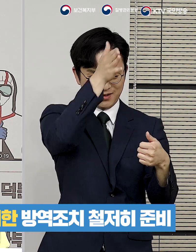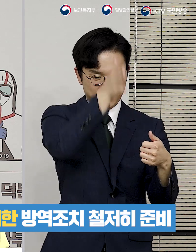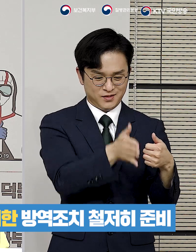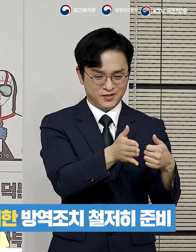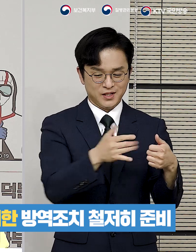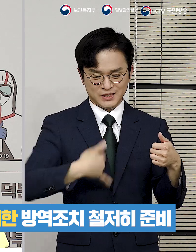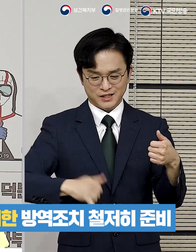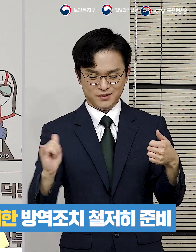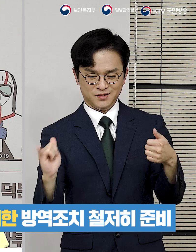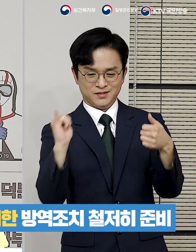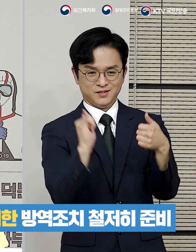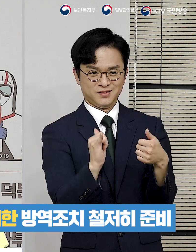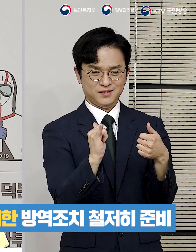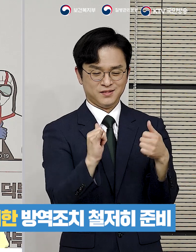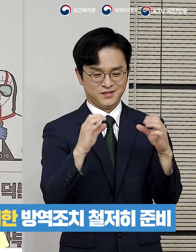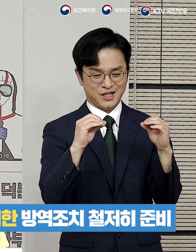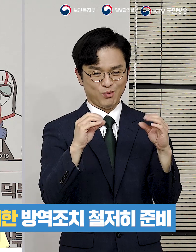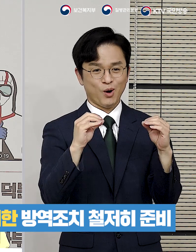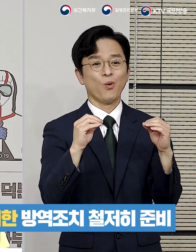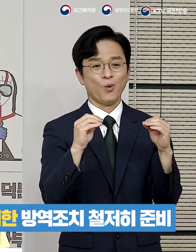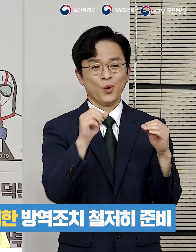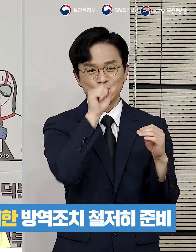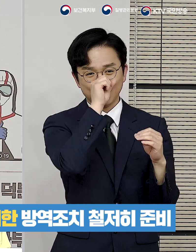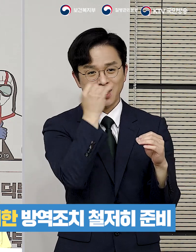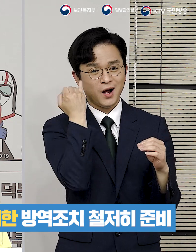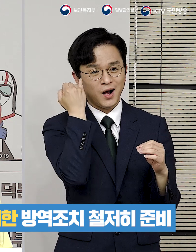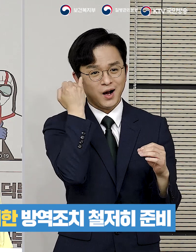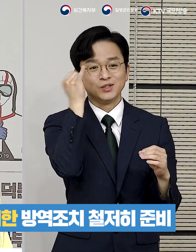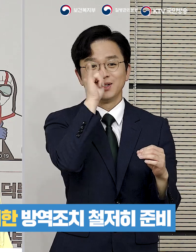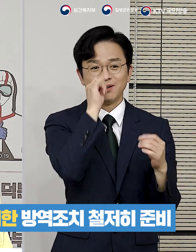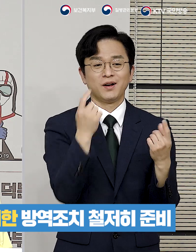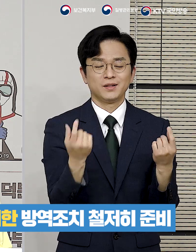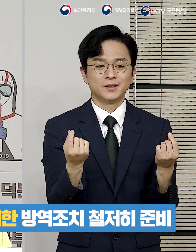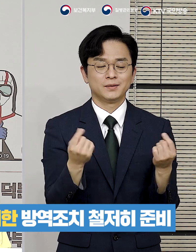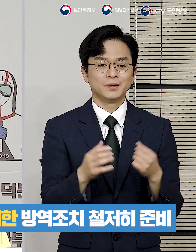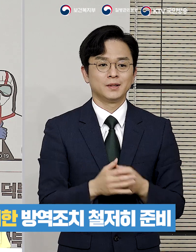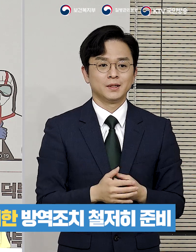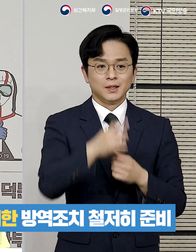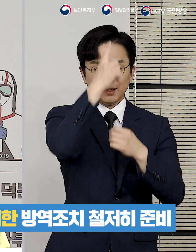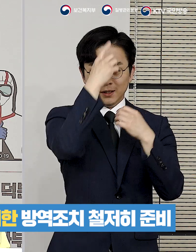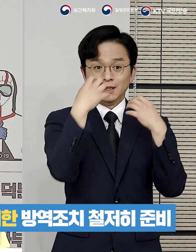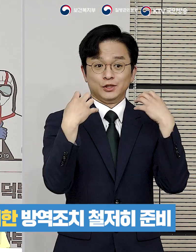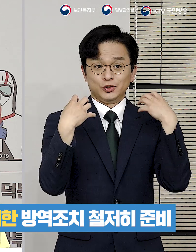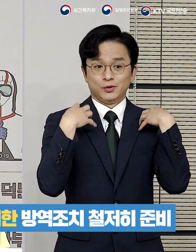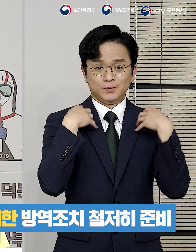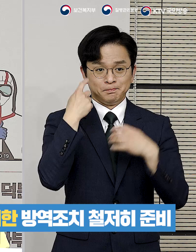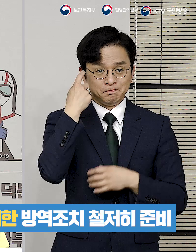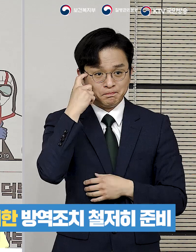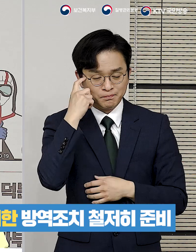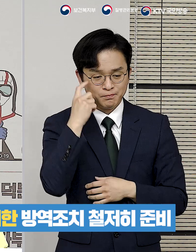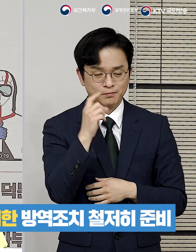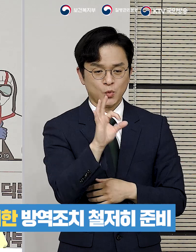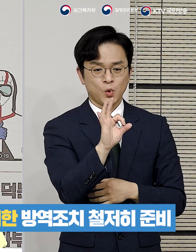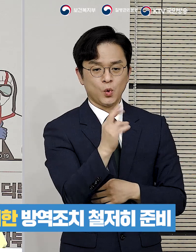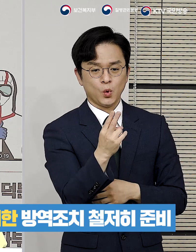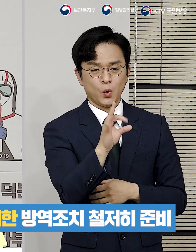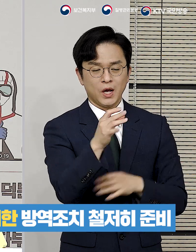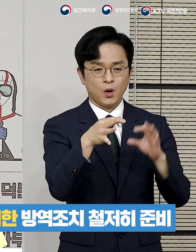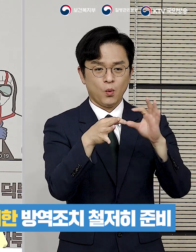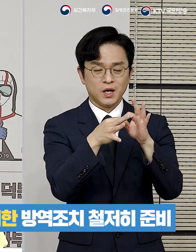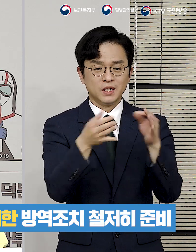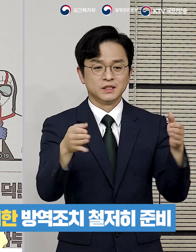있도록 새로운 면회 방식을 제안해 주셨습니다. 정부는 요양시설과 요양병원에서